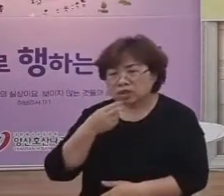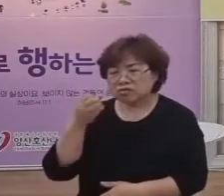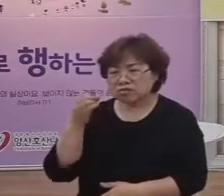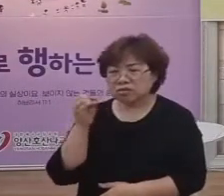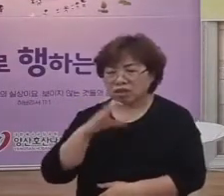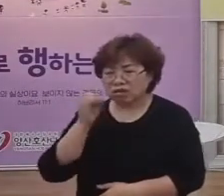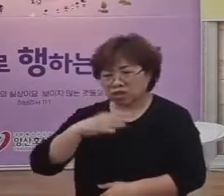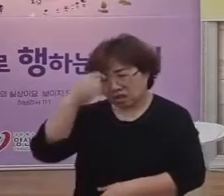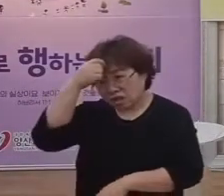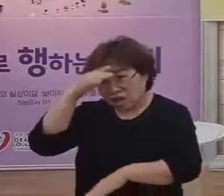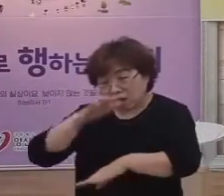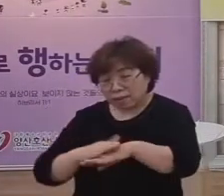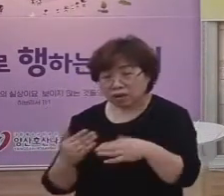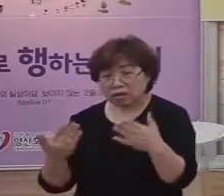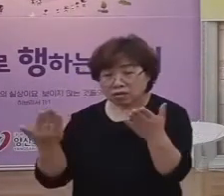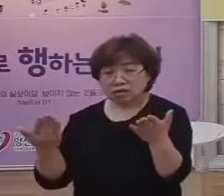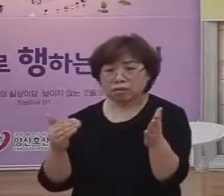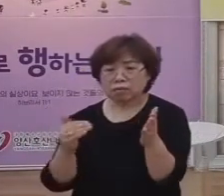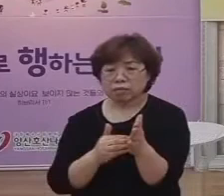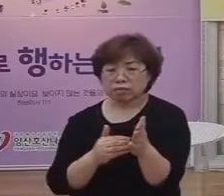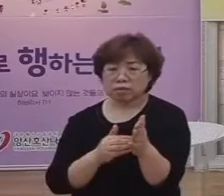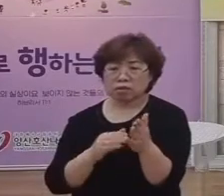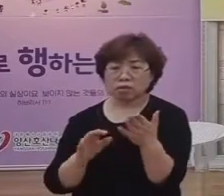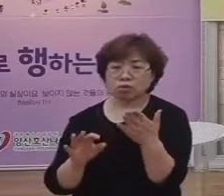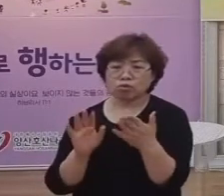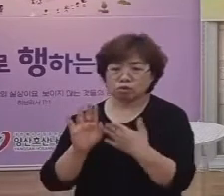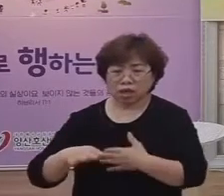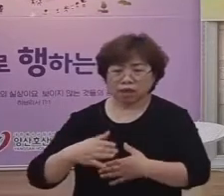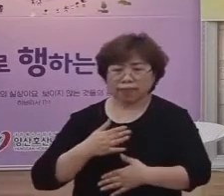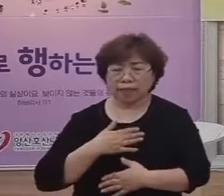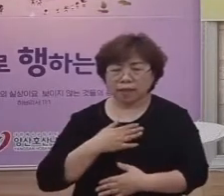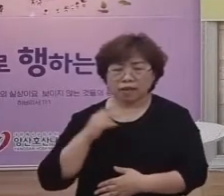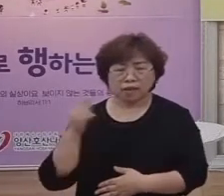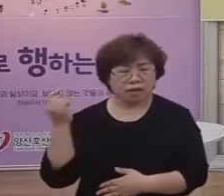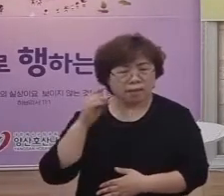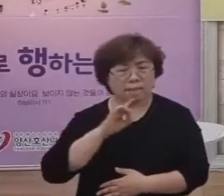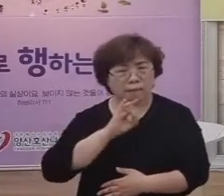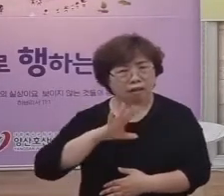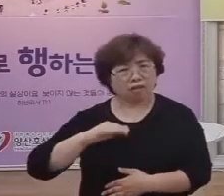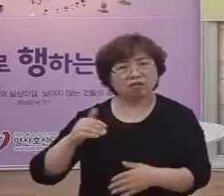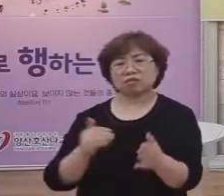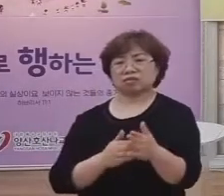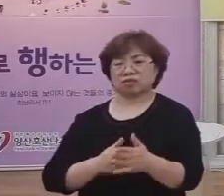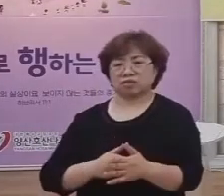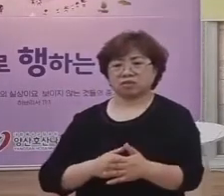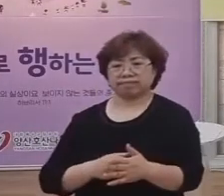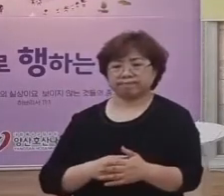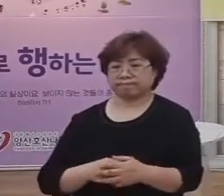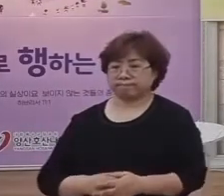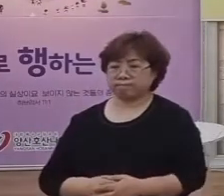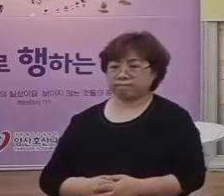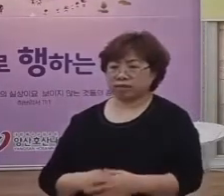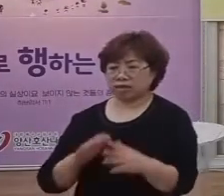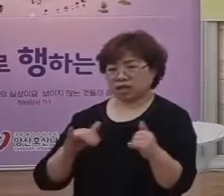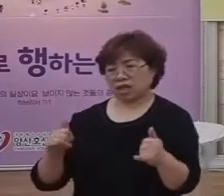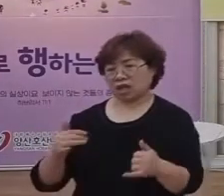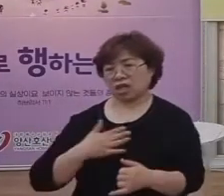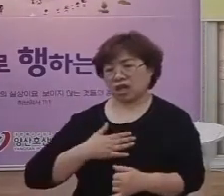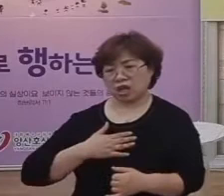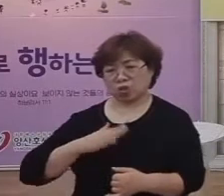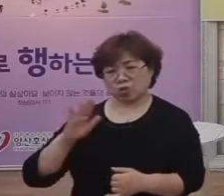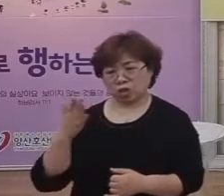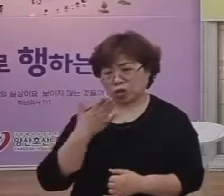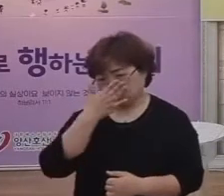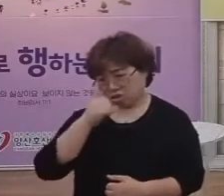드리면 말씀을 듣기만 하는 자가 나도 될 수 있다. 이런 말입니다. 여러분, 한번 제가 설명을 드릴게요.